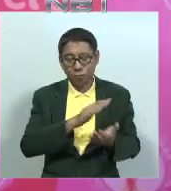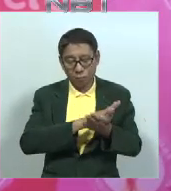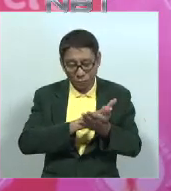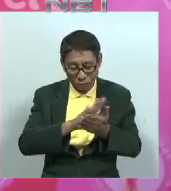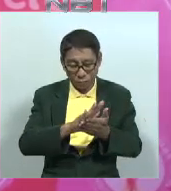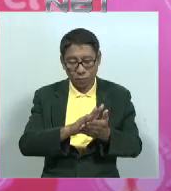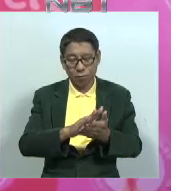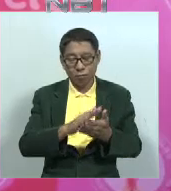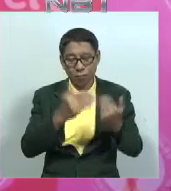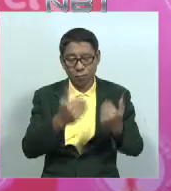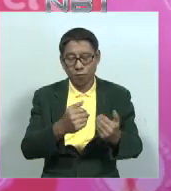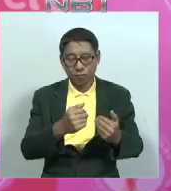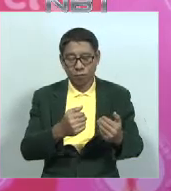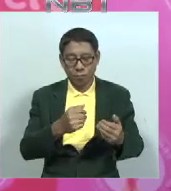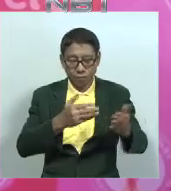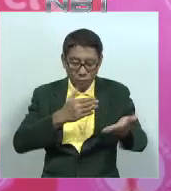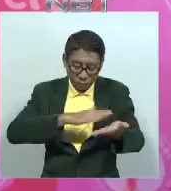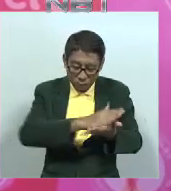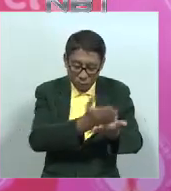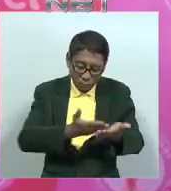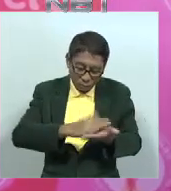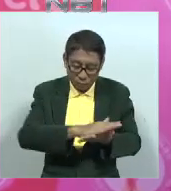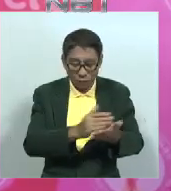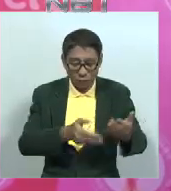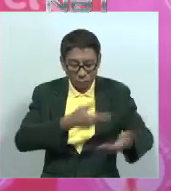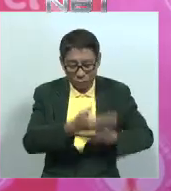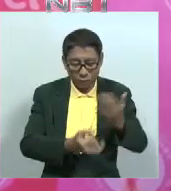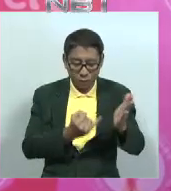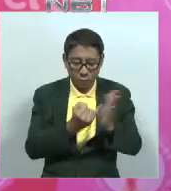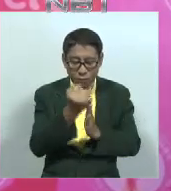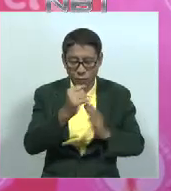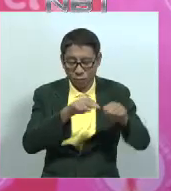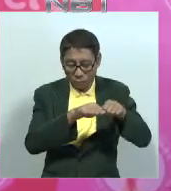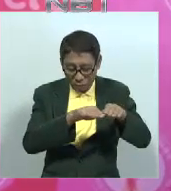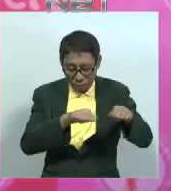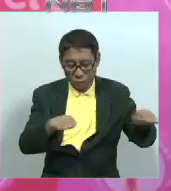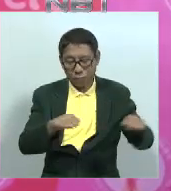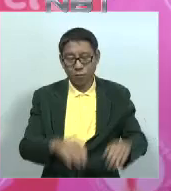ผลิตแล้วก็ชำแหละจำหน่ายเนี่ยอย่างถูกต้องตามมาตรฐาน